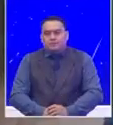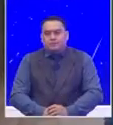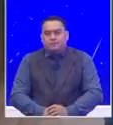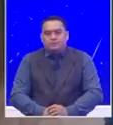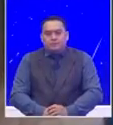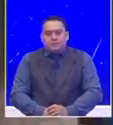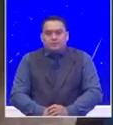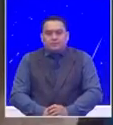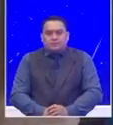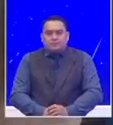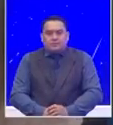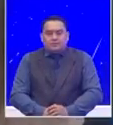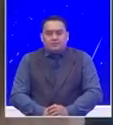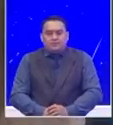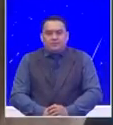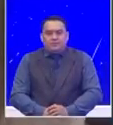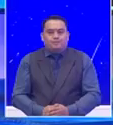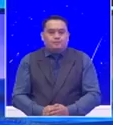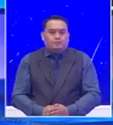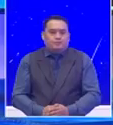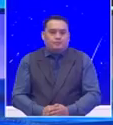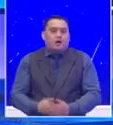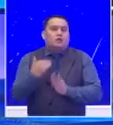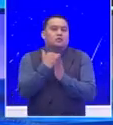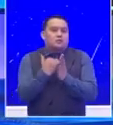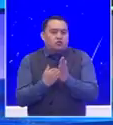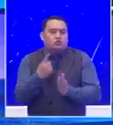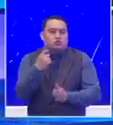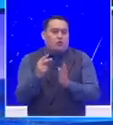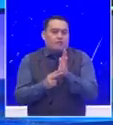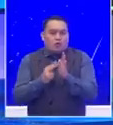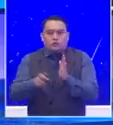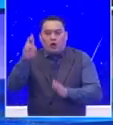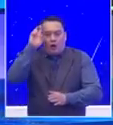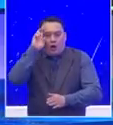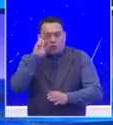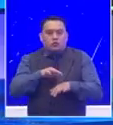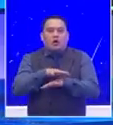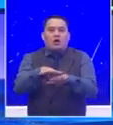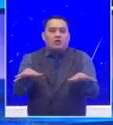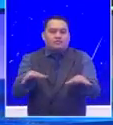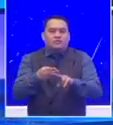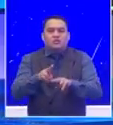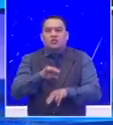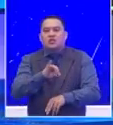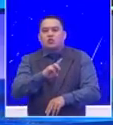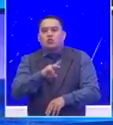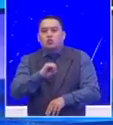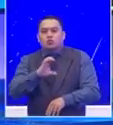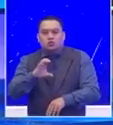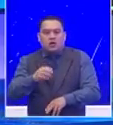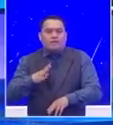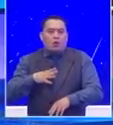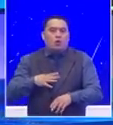Присяжная, Ержан Дуйсен, телеканал ЖТСУ, Текели. В список 180 стран и территорий, охваченных пандемией по коронавирусу, к